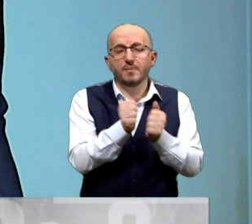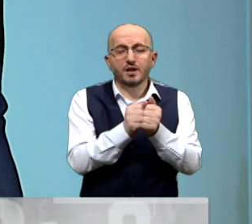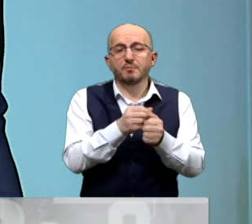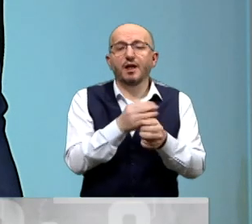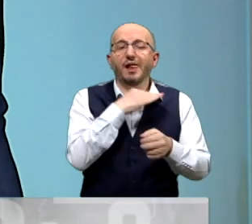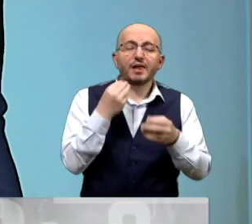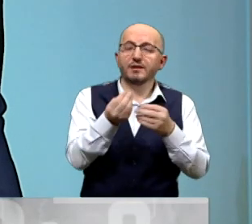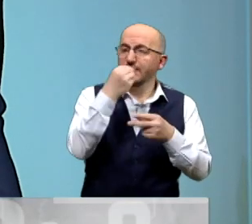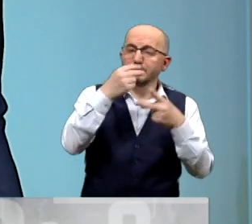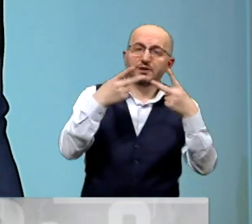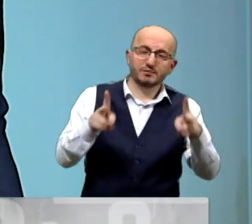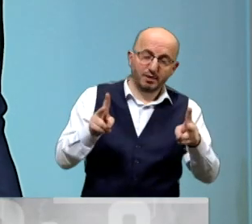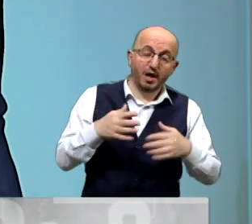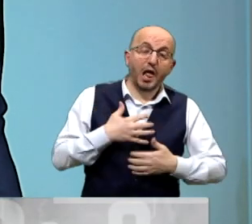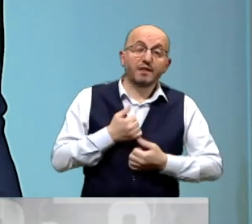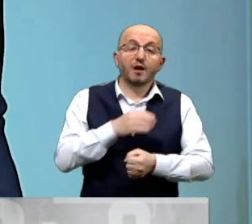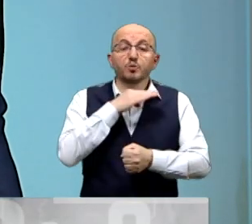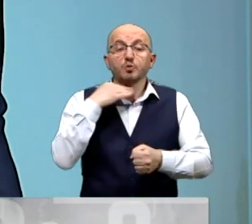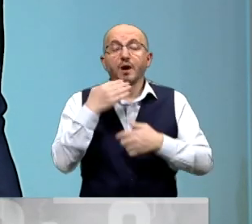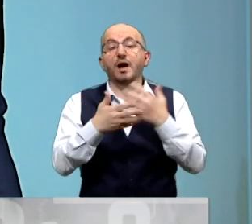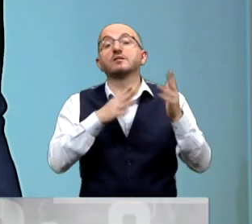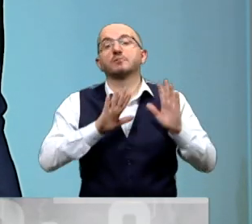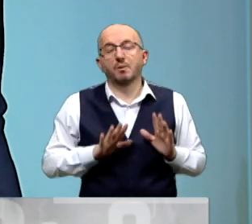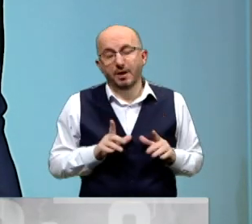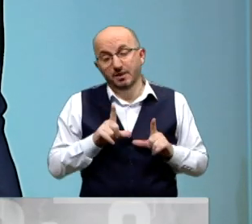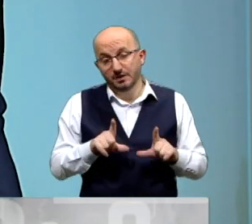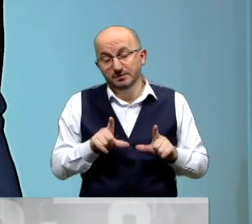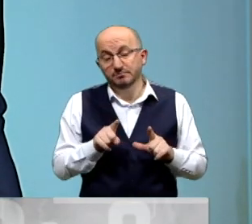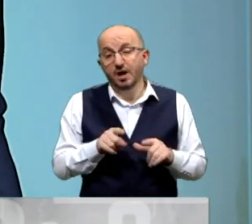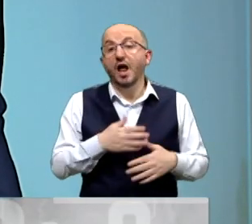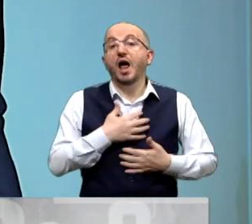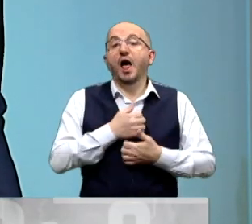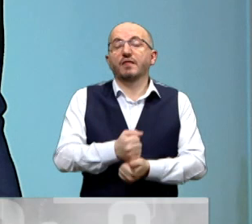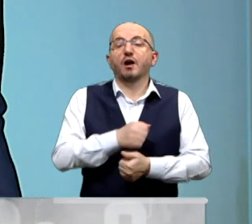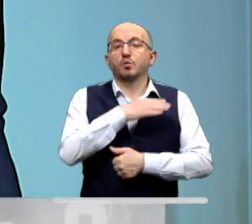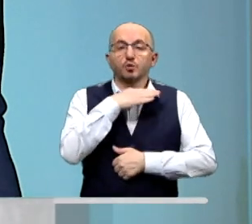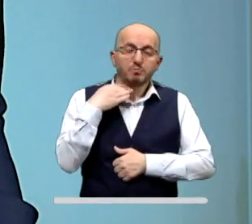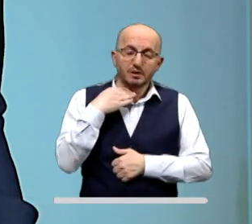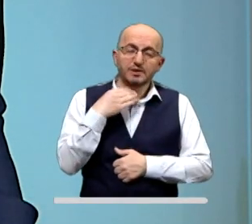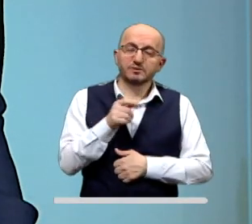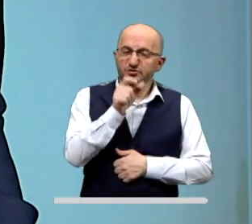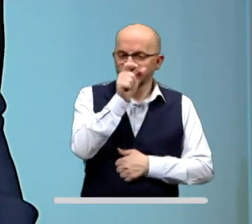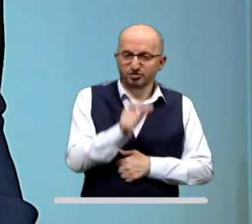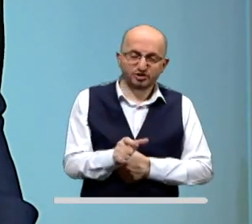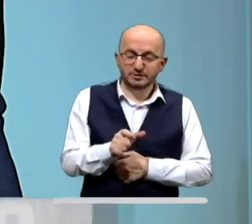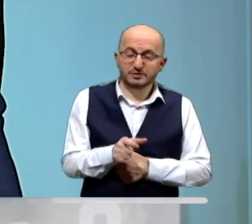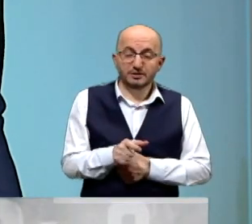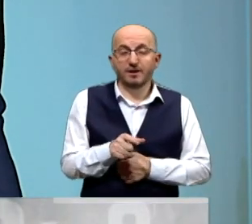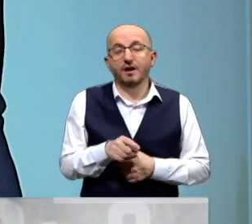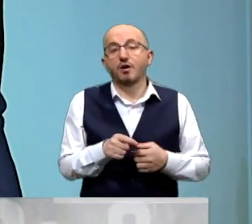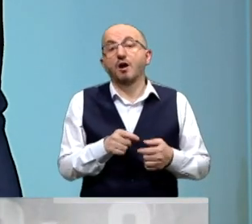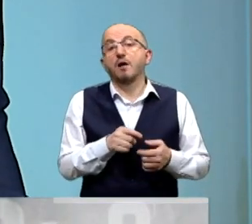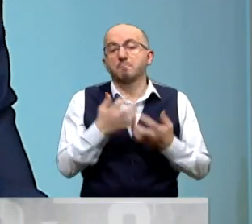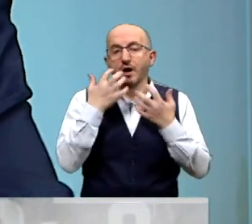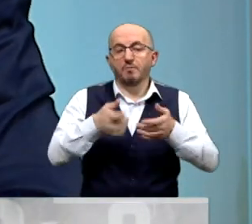Adak kurbanı ile bunu karıştırmamak lazım adak kurbanında adağı adayan kişi Bir de